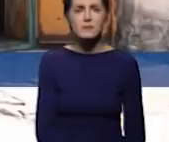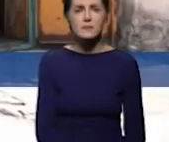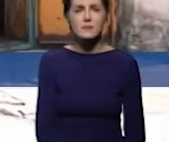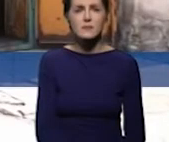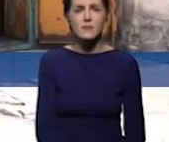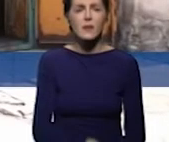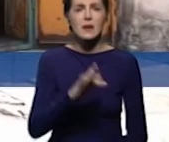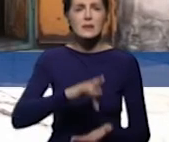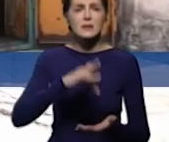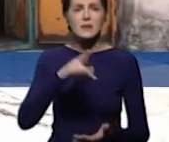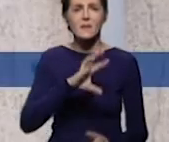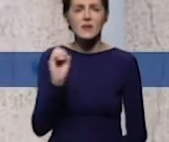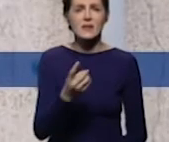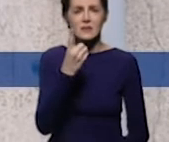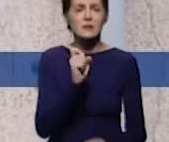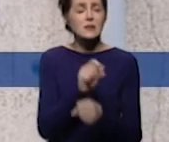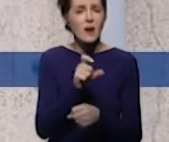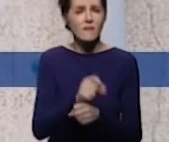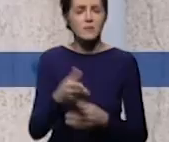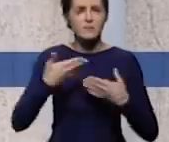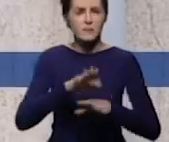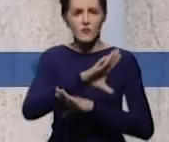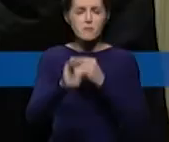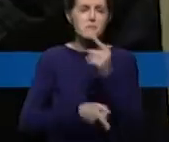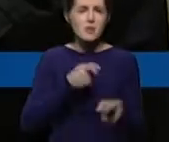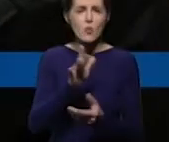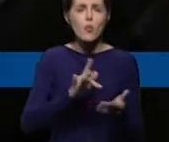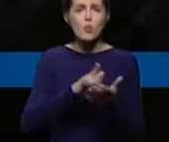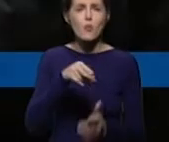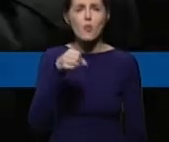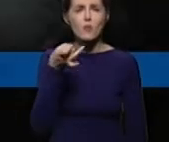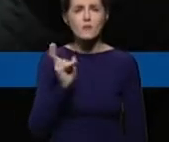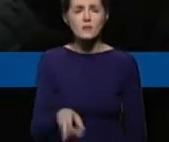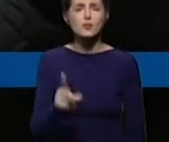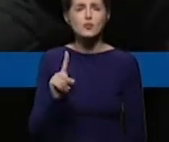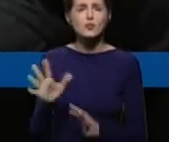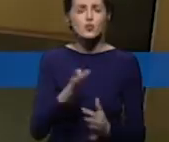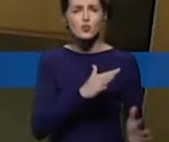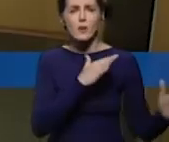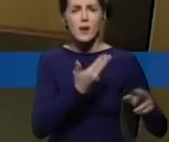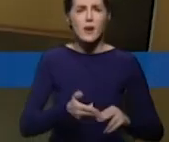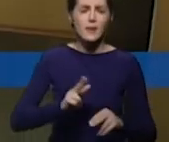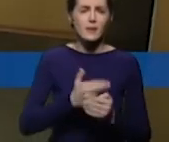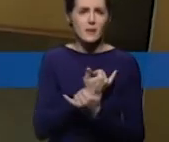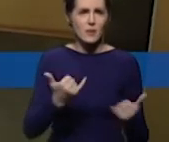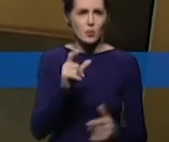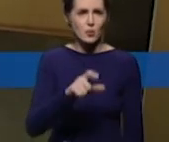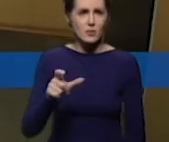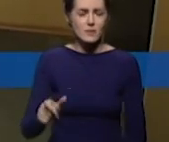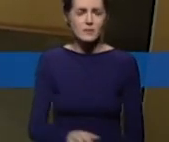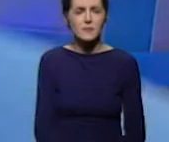Центр єдиного замовника реорганізували у Покровську. Що від того зміниться для жителів?